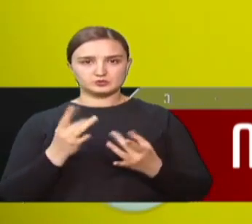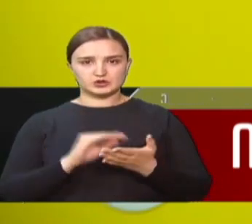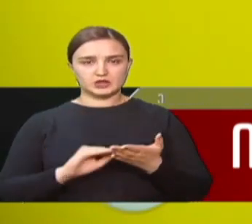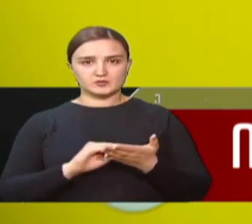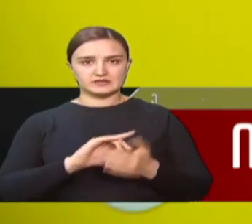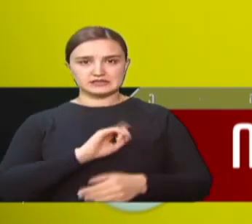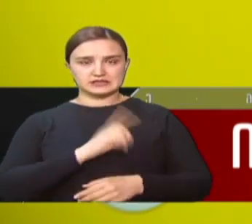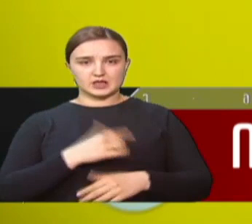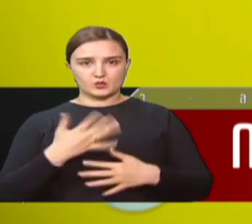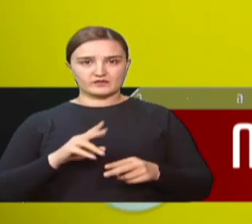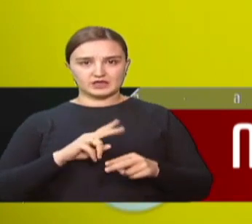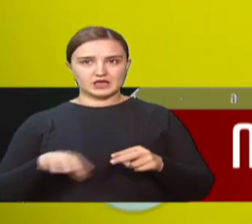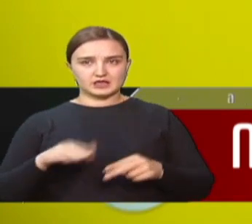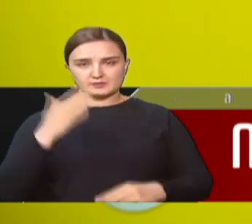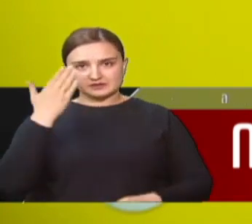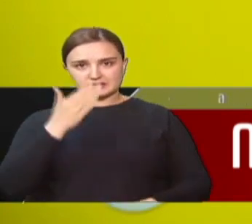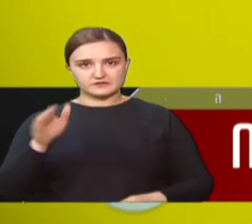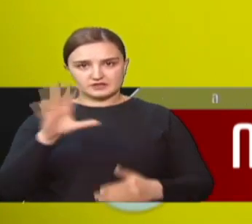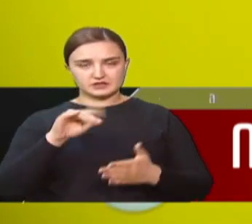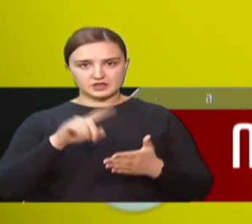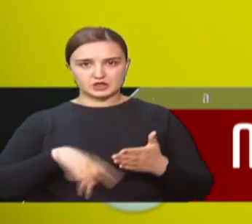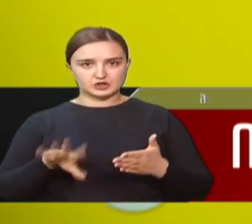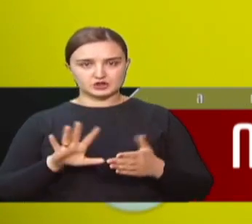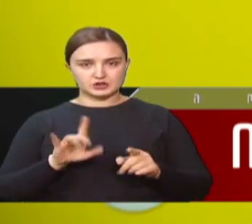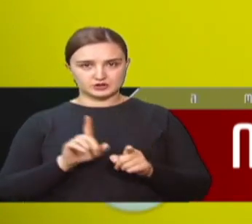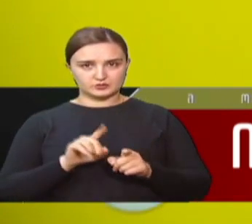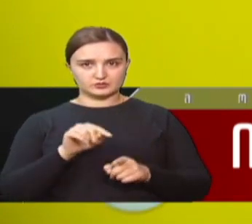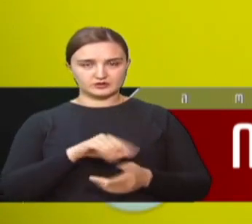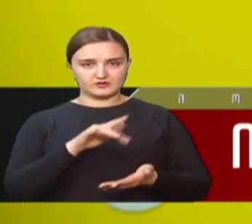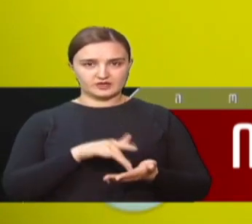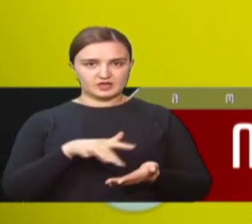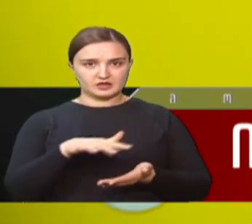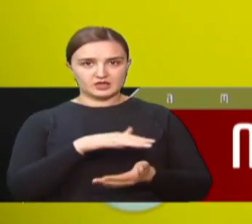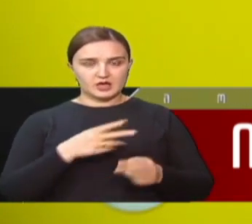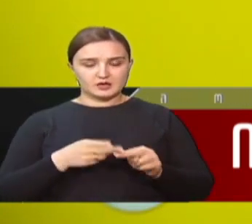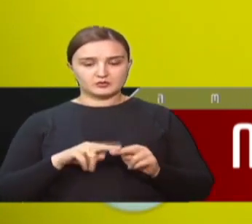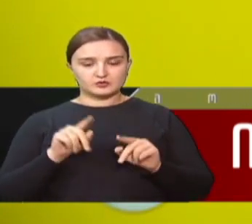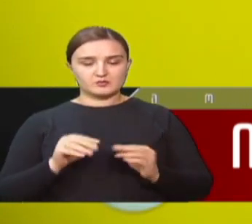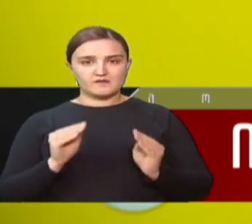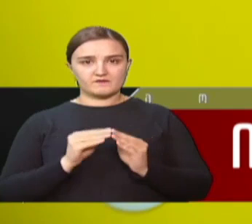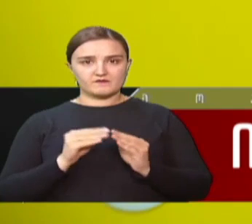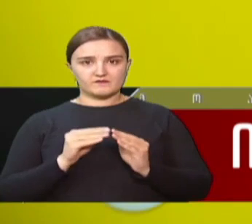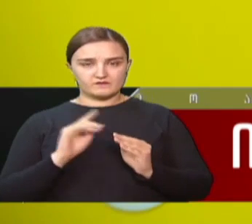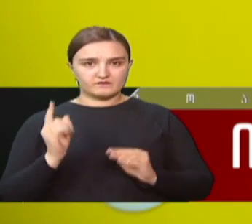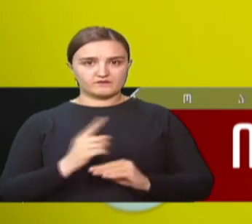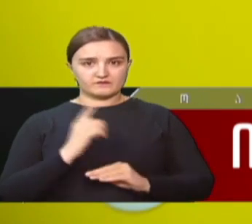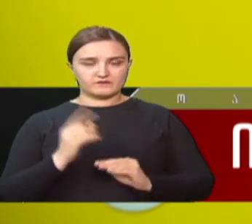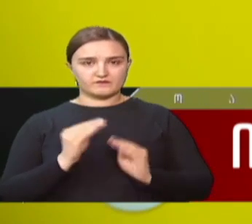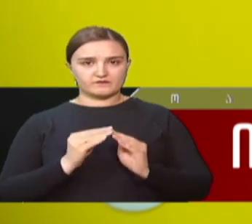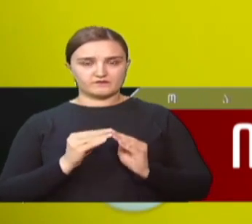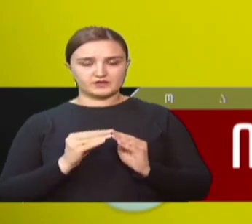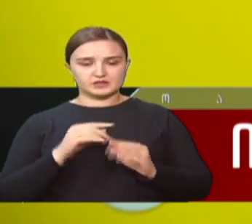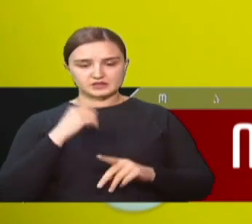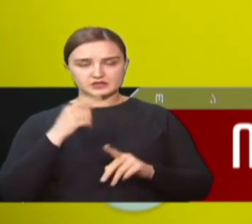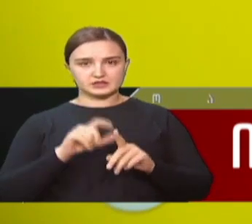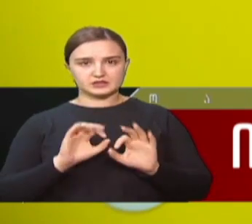ძალა ეკარგება და უკვე არც არავის სხვა საღარჯერა არც ქვეყნის შიგნით, არც ქვეყნის გარეთ. ამიტომ ეხლა ისევ იგივე წრეზე წავიდნენ და კიდევ